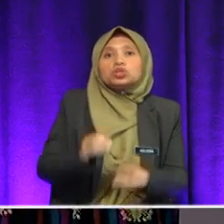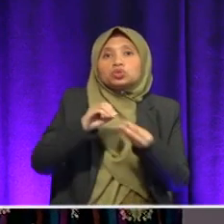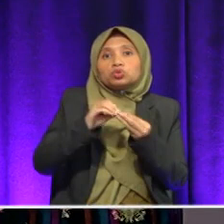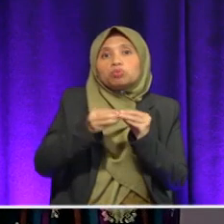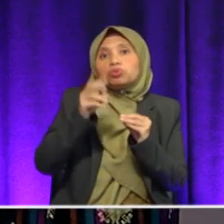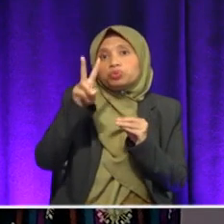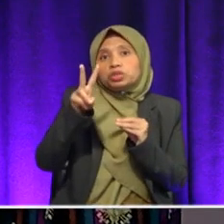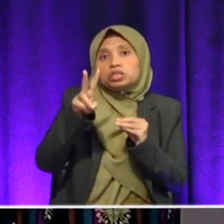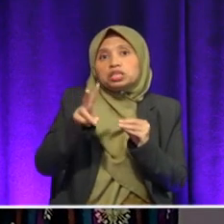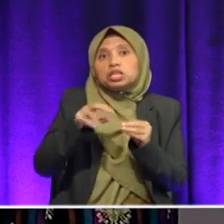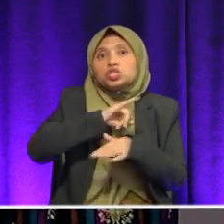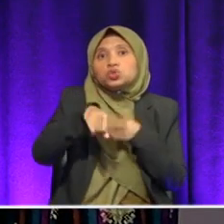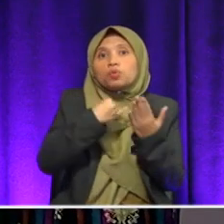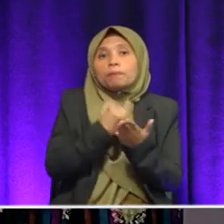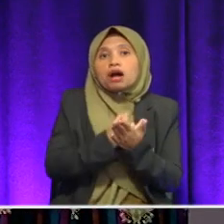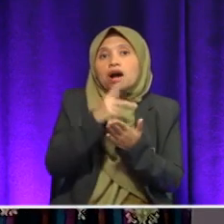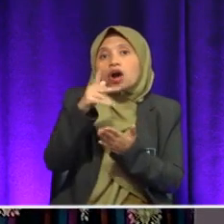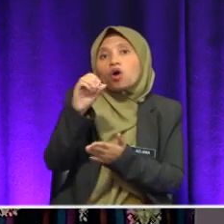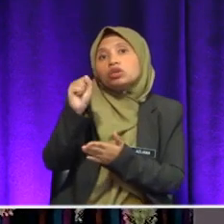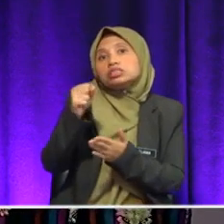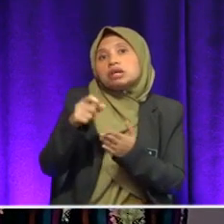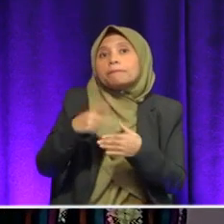jumlah kos pengeluaran